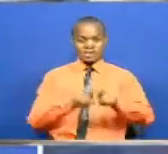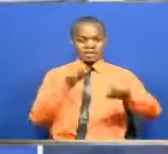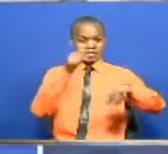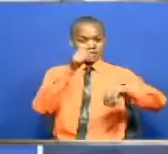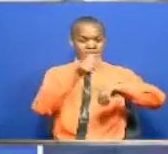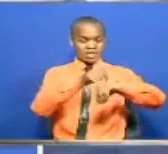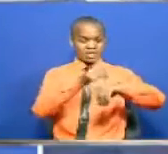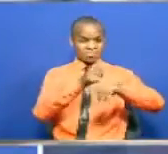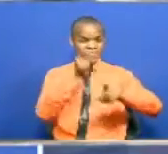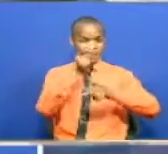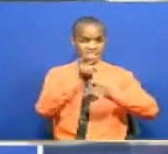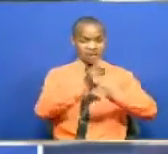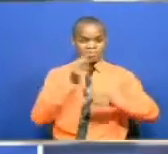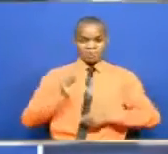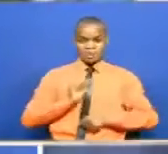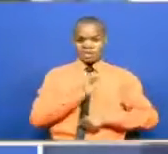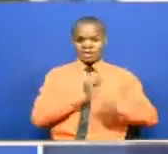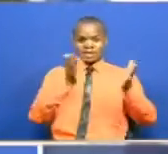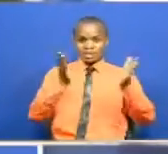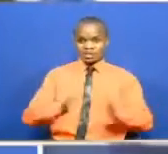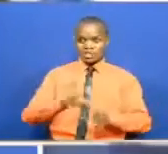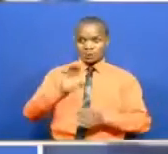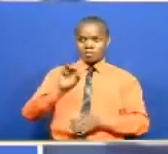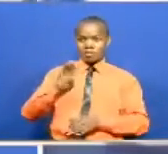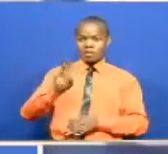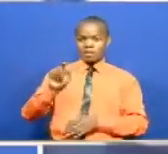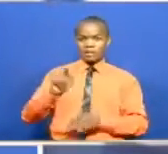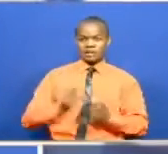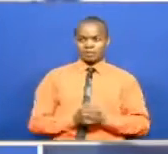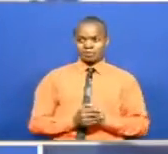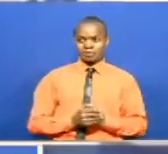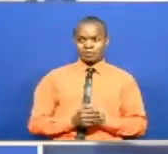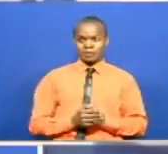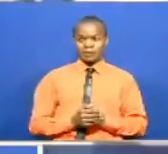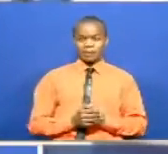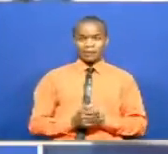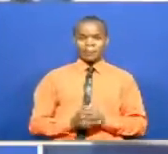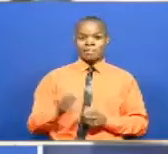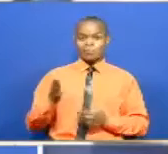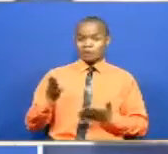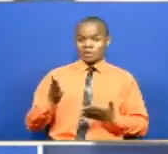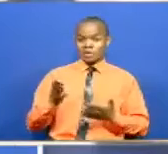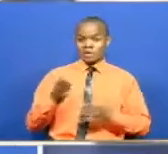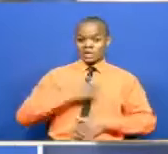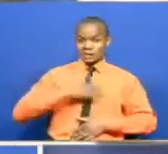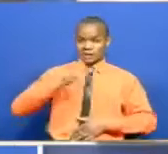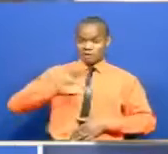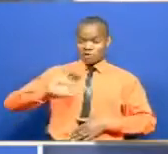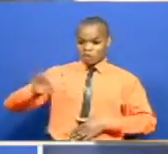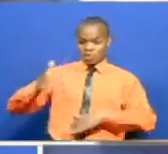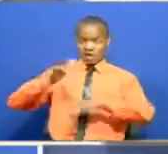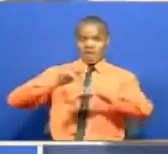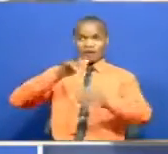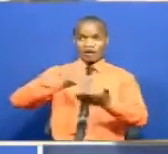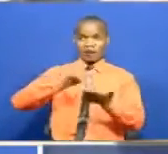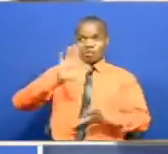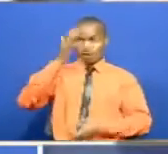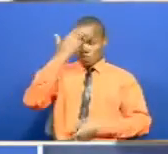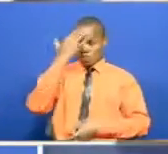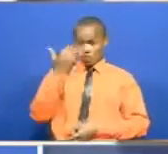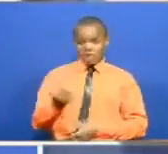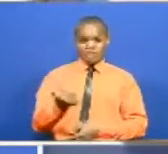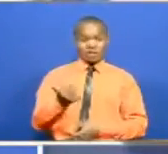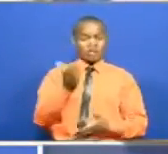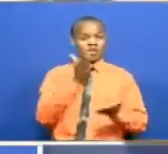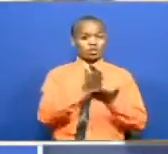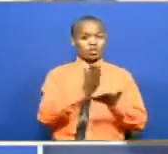hatamu yake kama seneta wa kaunti hiyo. Formula hiyo ikipitishwa, nafikiri sisi kama Wasamburu tutaumia zaidi, kwa sababu bado